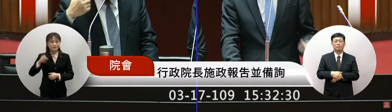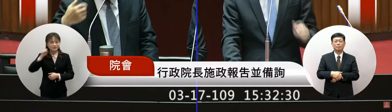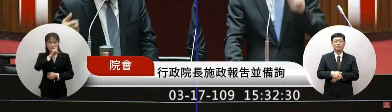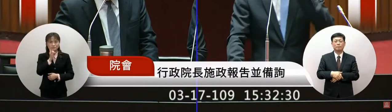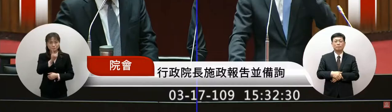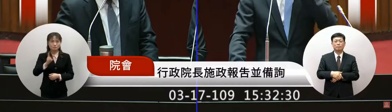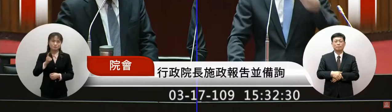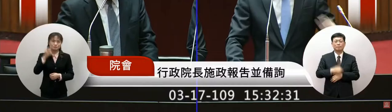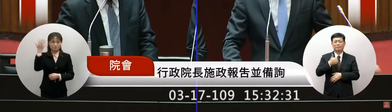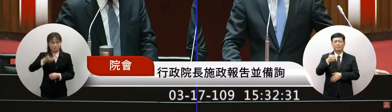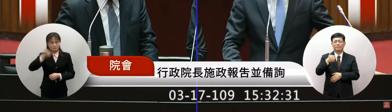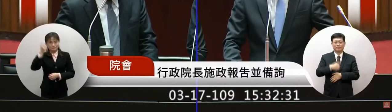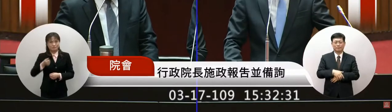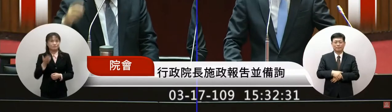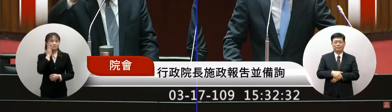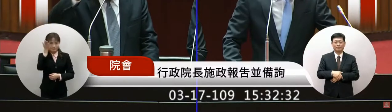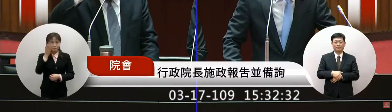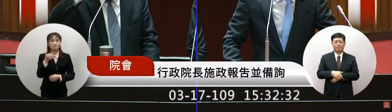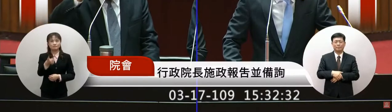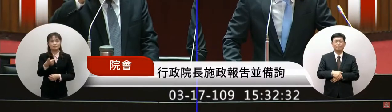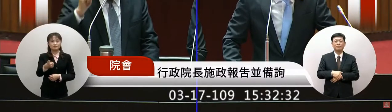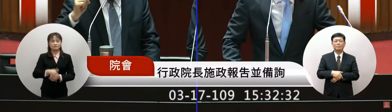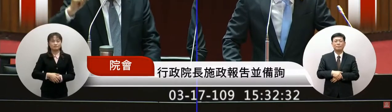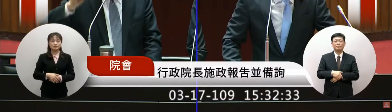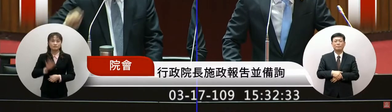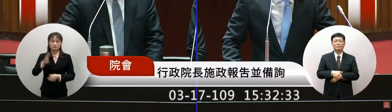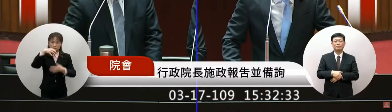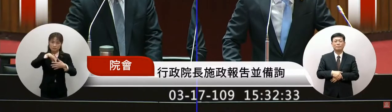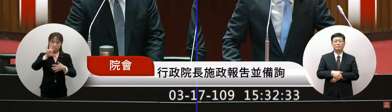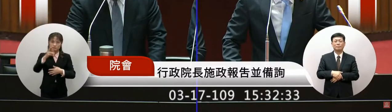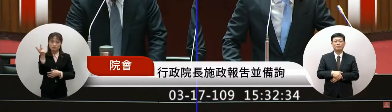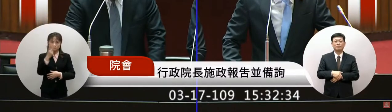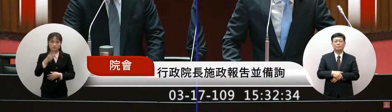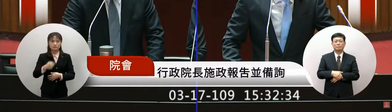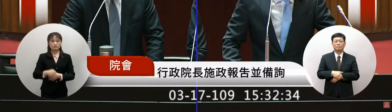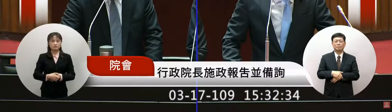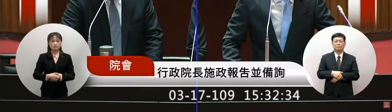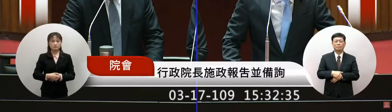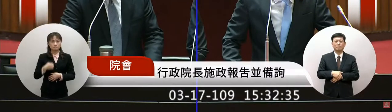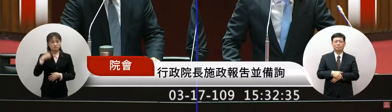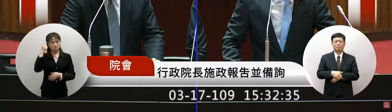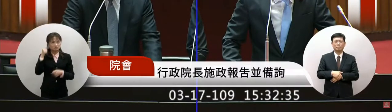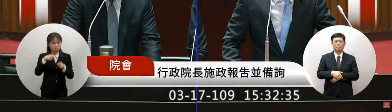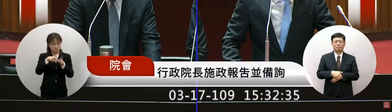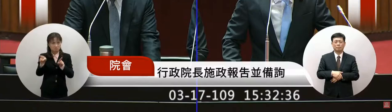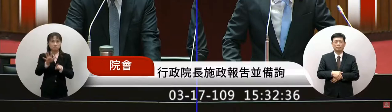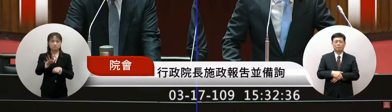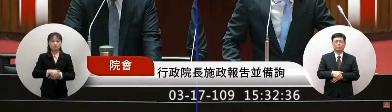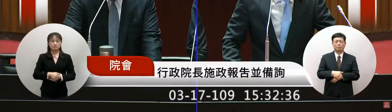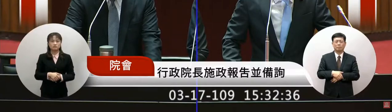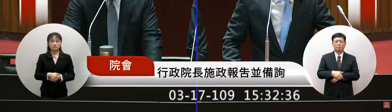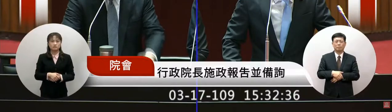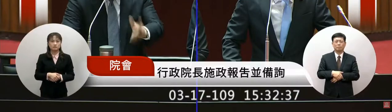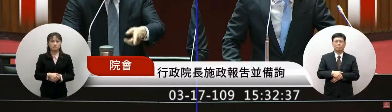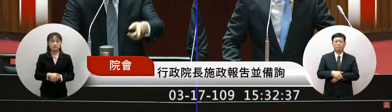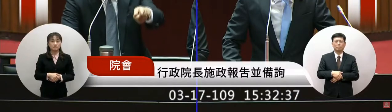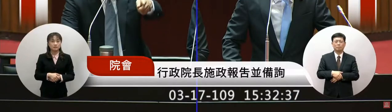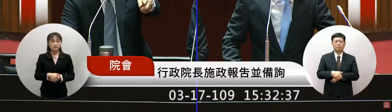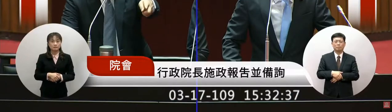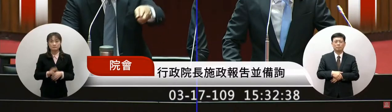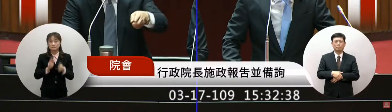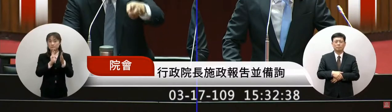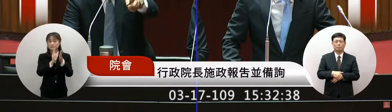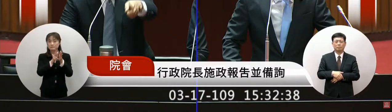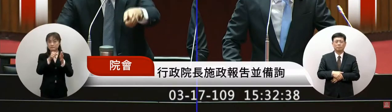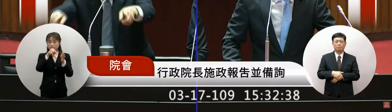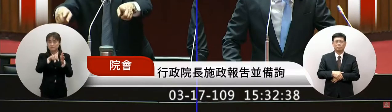练断，真无简单。不过内面有两点哦。讲一个较离经去、走精去，这铁基路